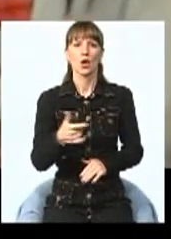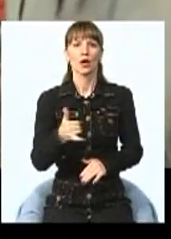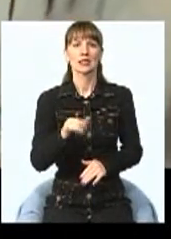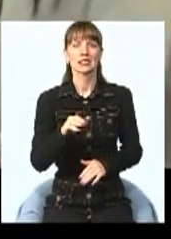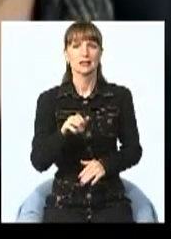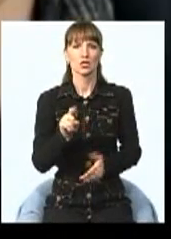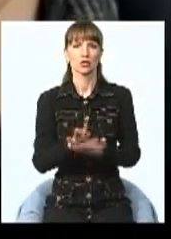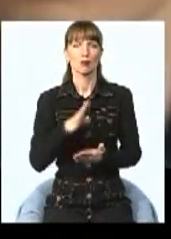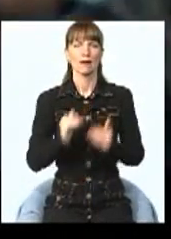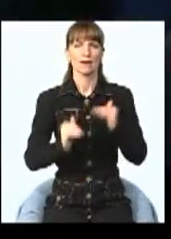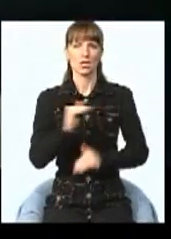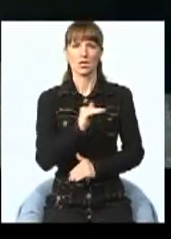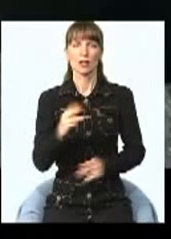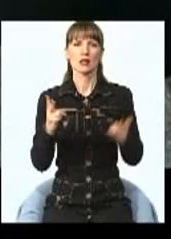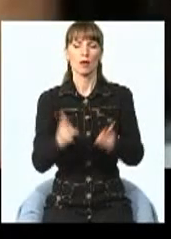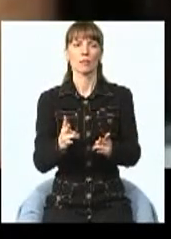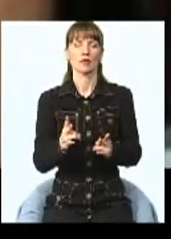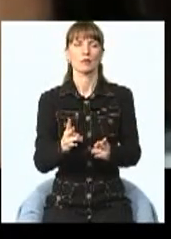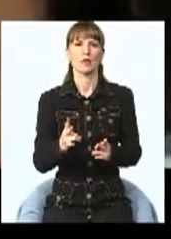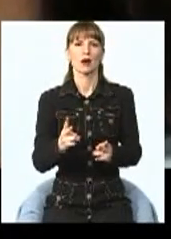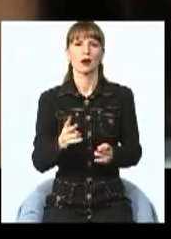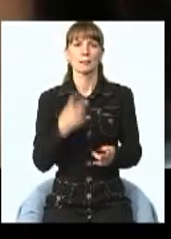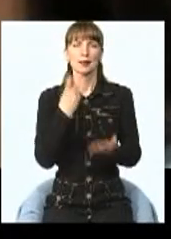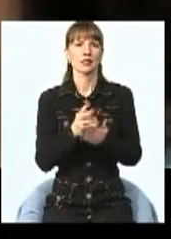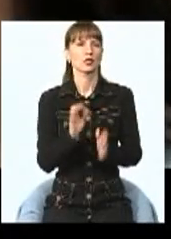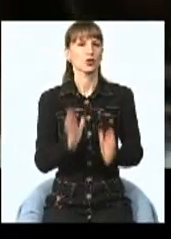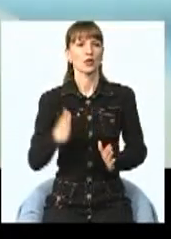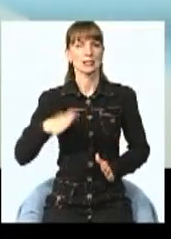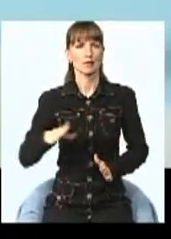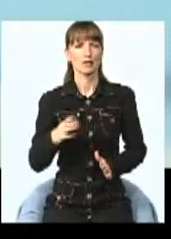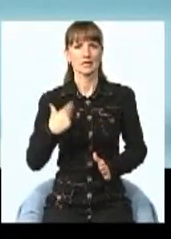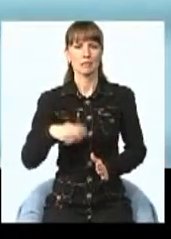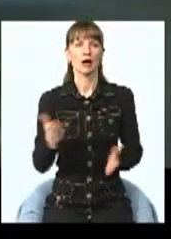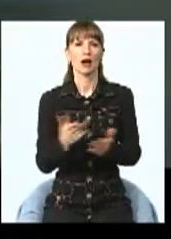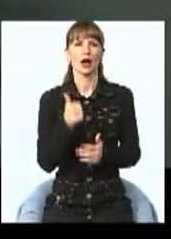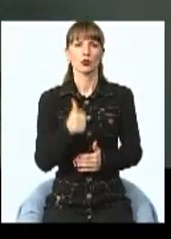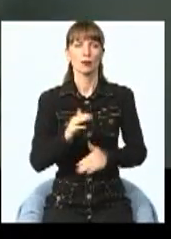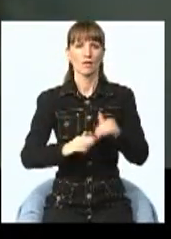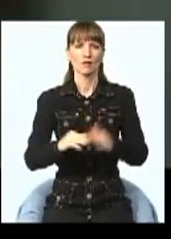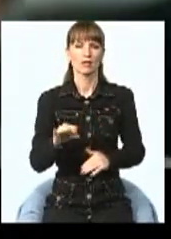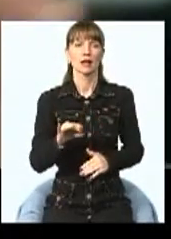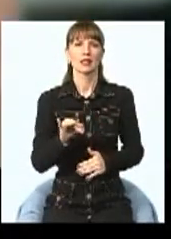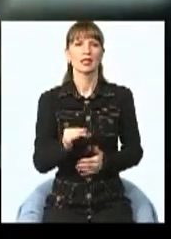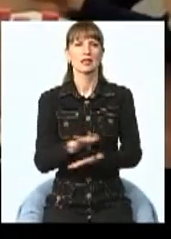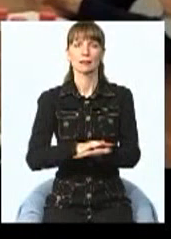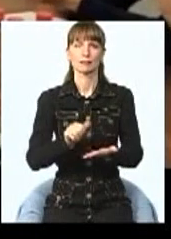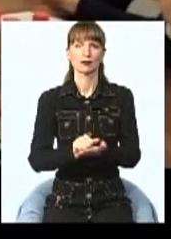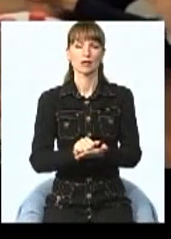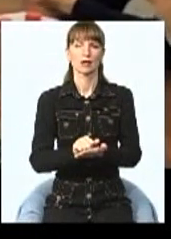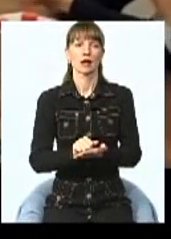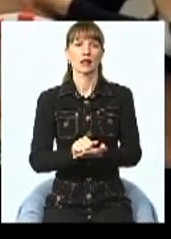на високому рівні. Тут необхідно зарекомендувати не лише себе як хорошого фахівця, а й не зіпсувати репутацію всієї фірми.